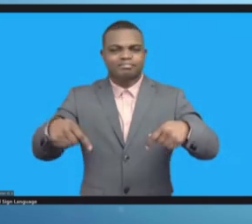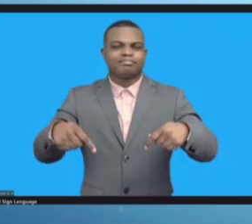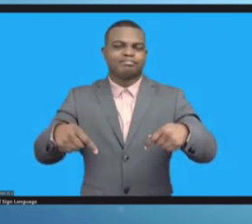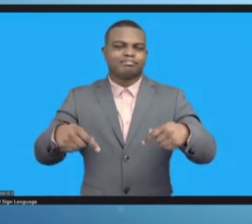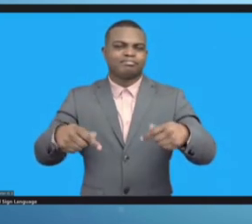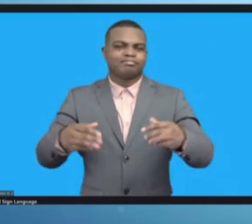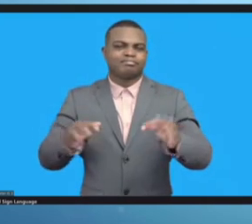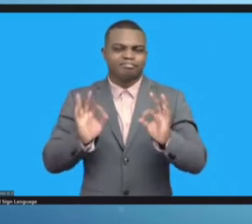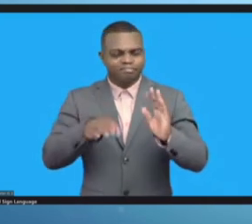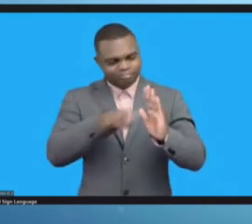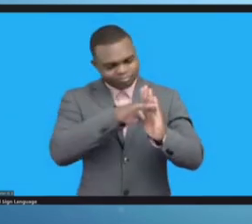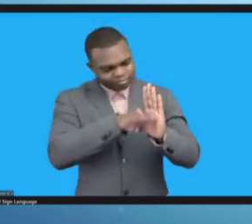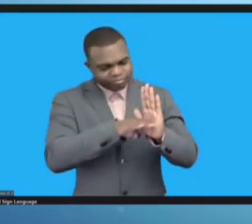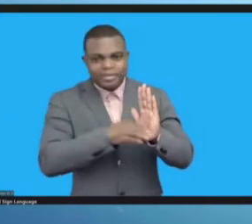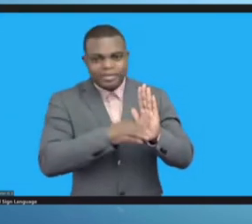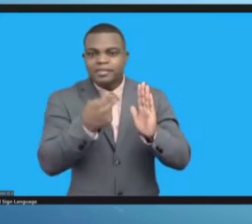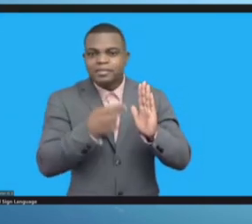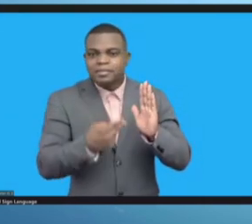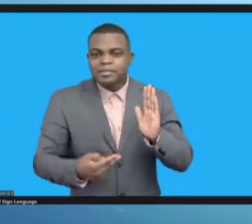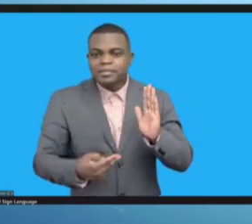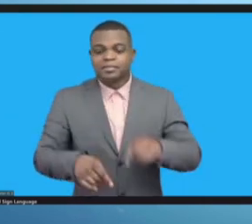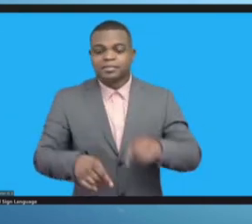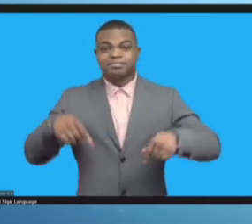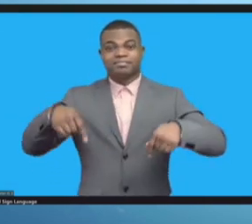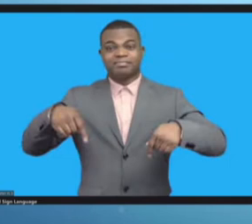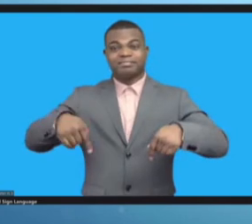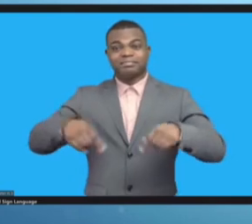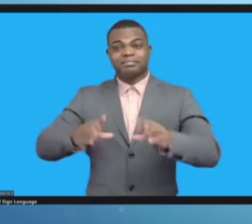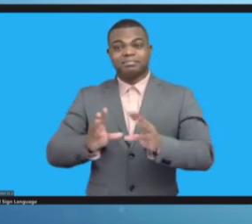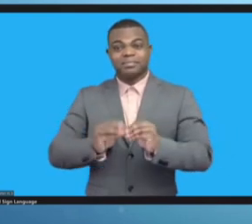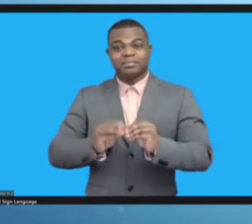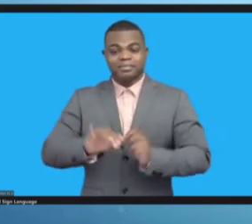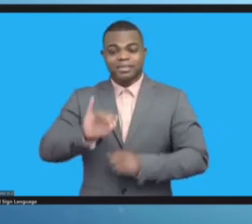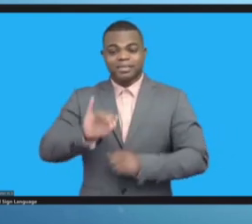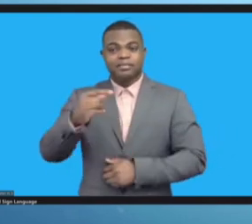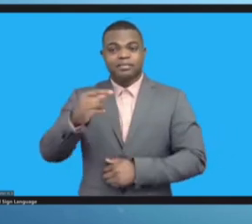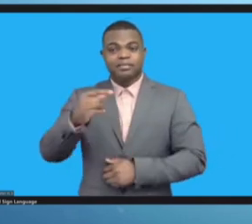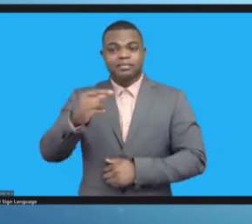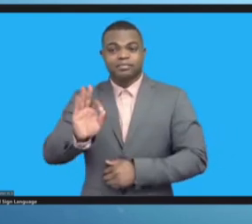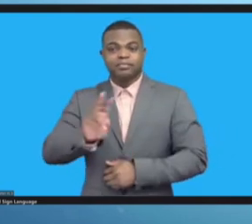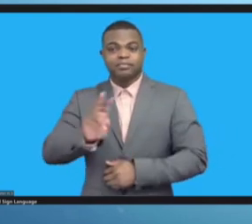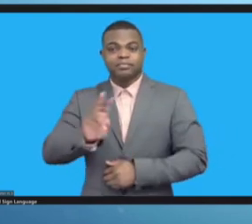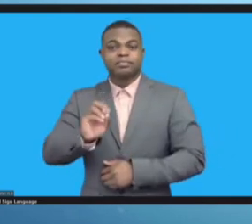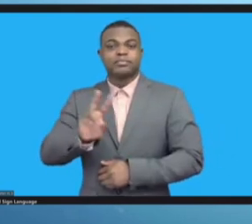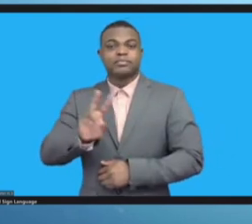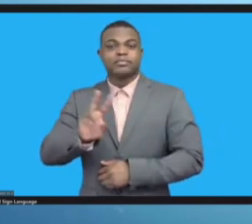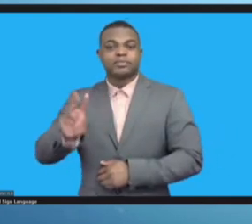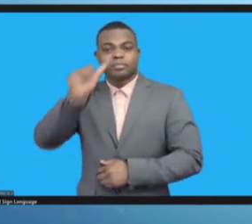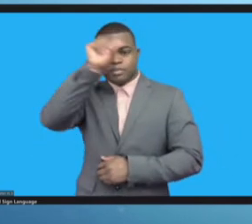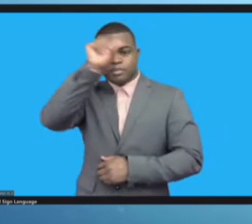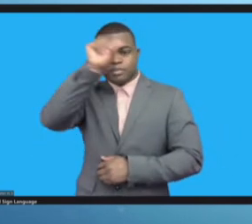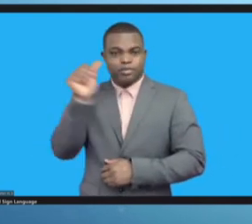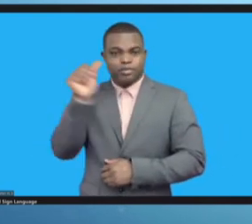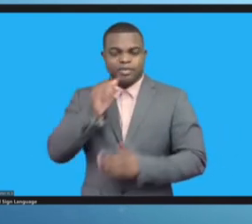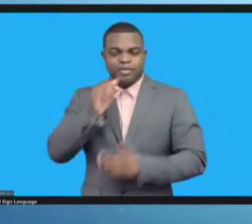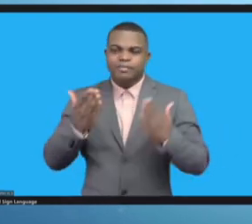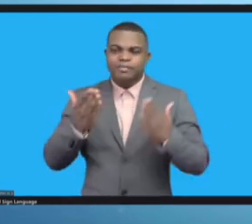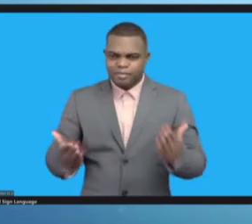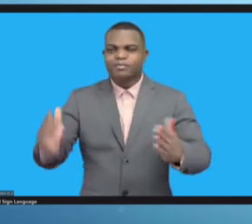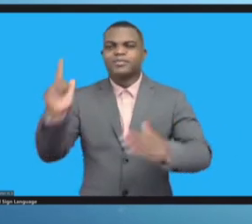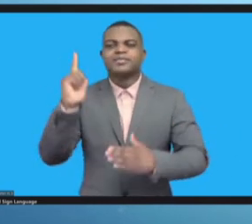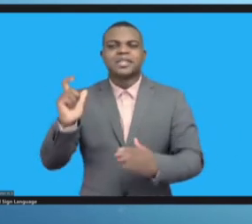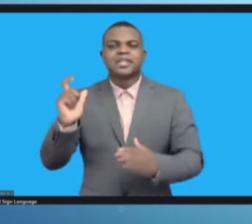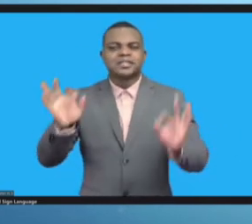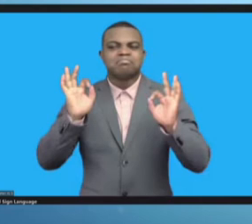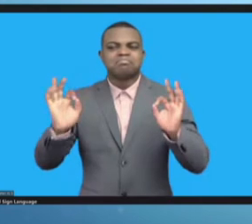officiellement avec une cérémonie d'ouverture en présence de Son Excellence Dr Abiy Ahmed,